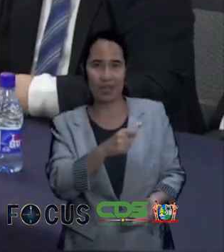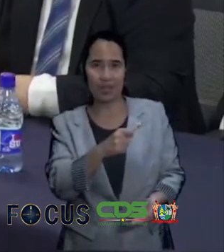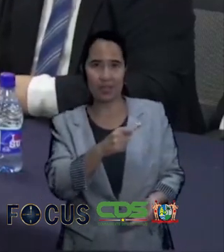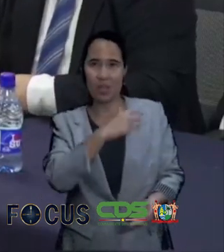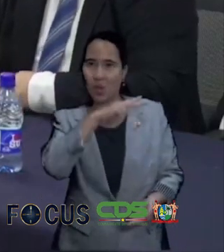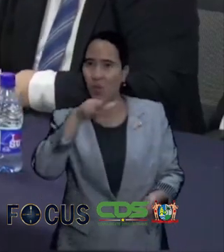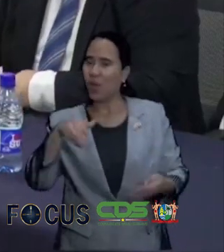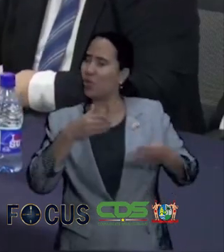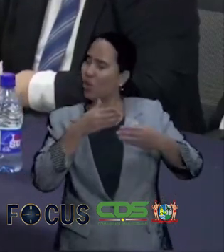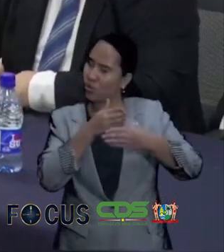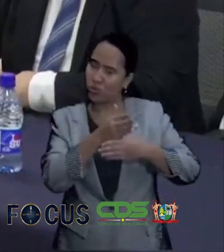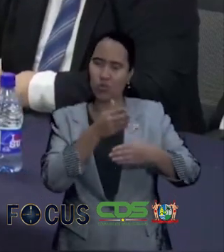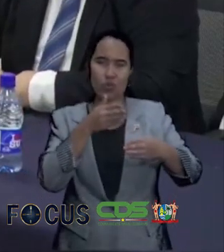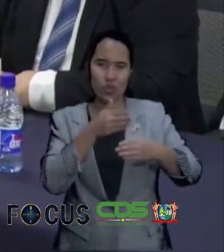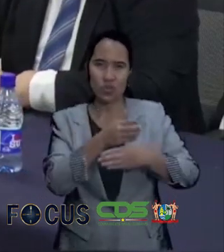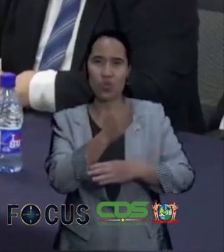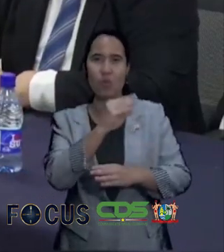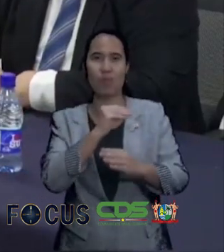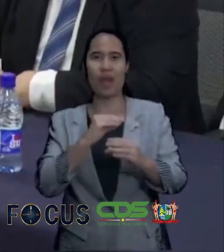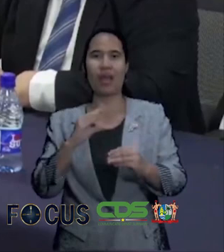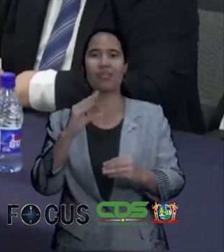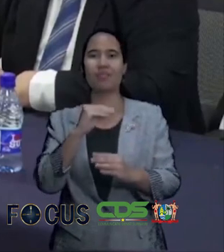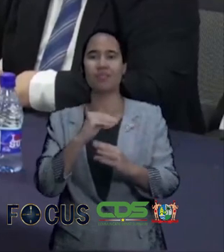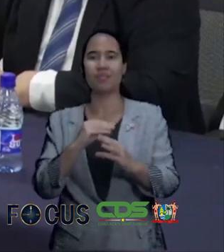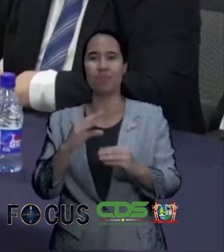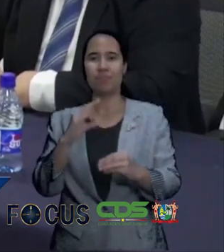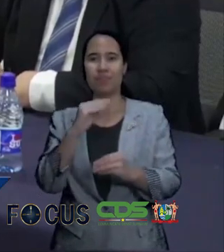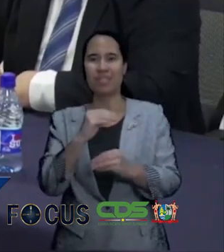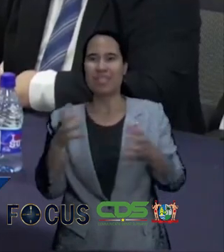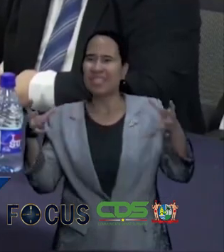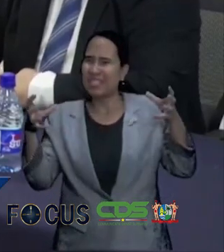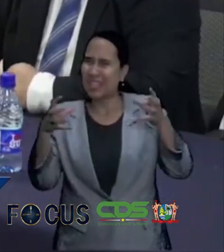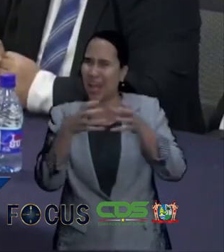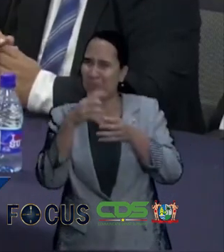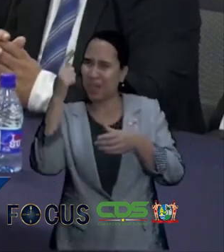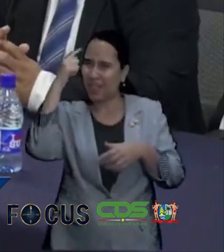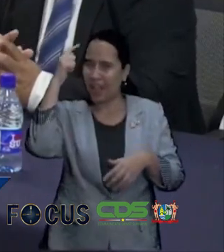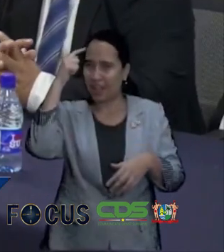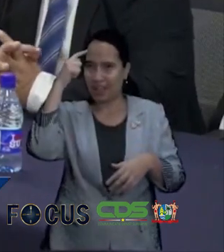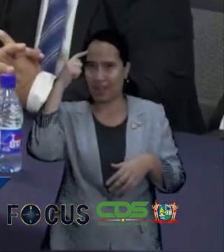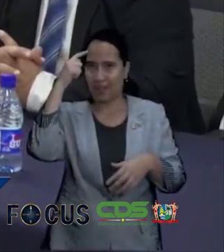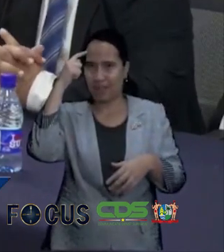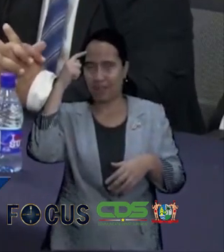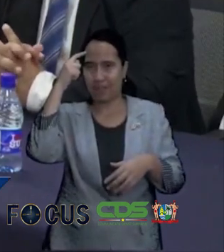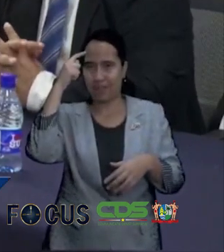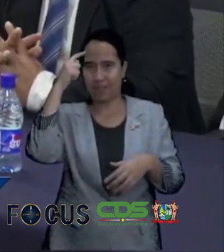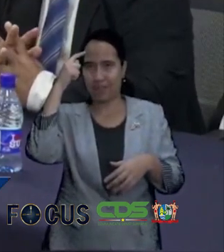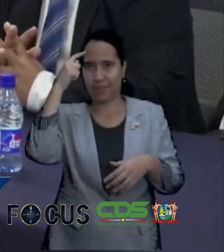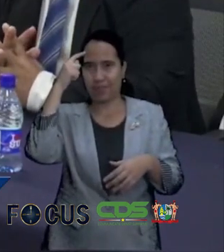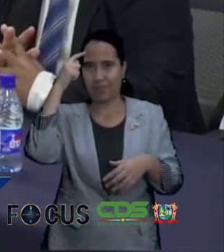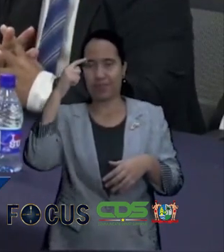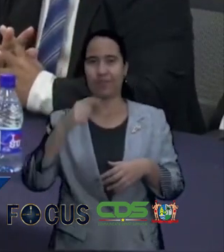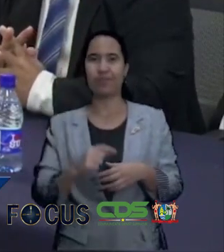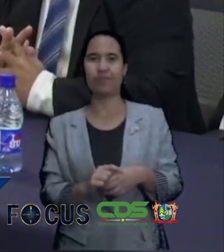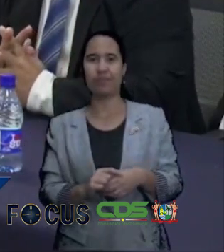we continu in overleg geweest, de koppen bij elkaar gestoken. In